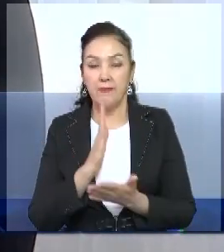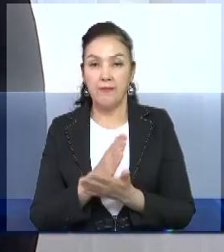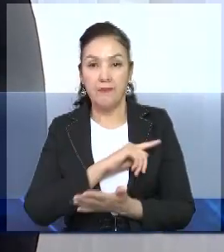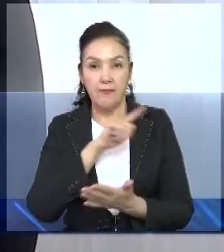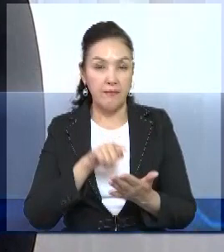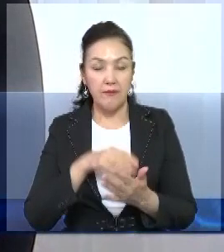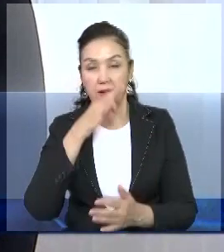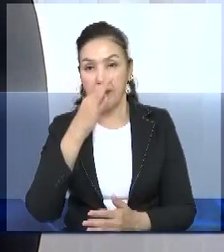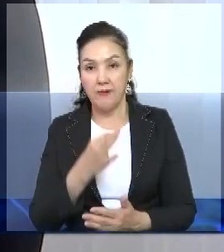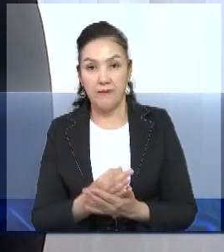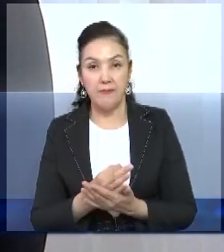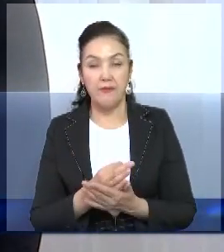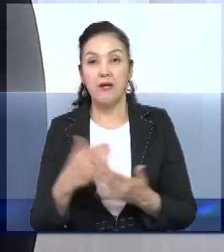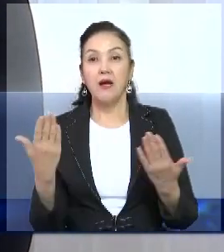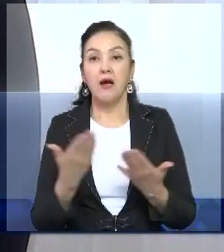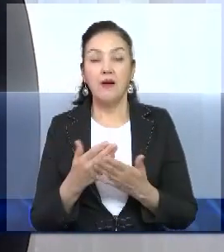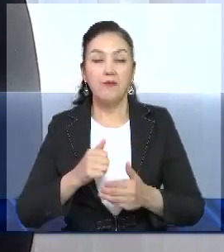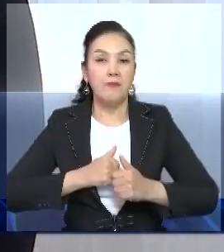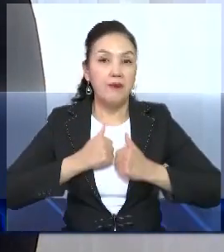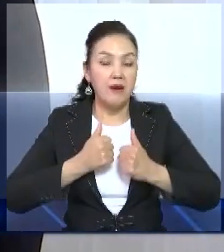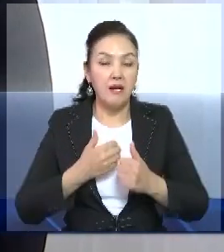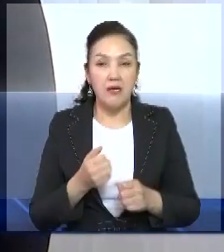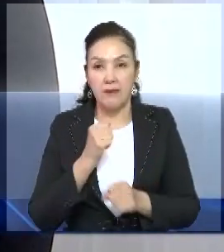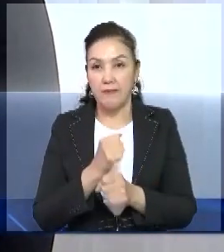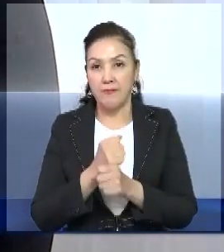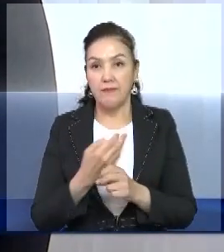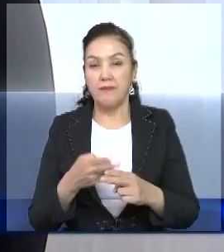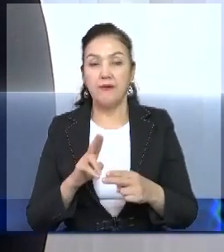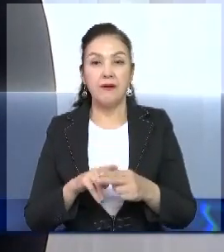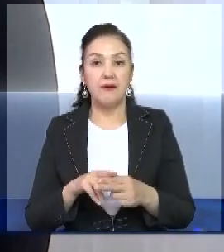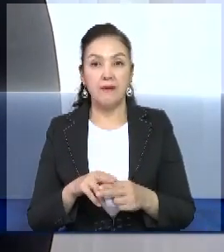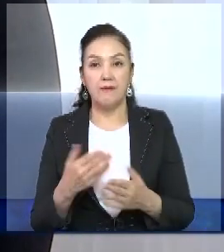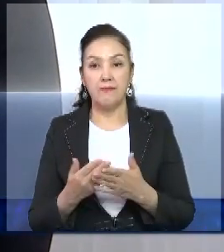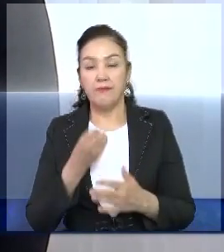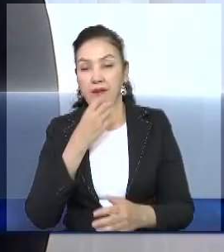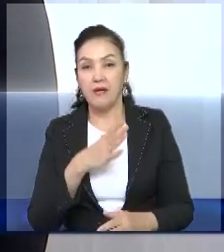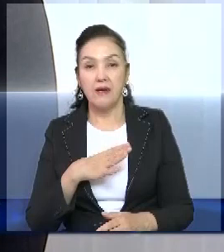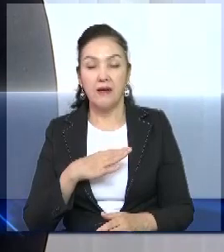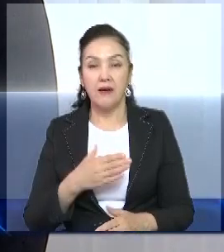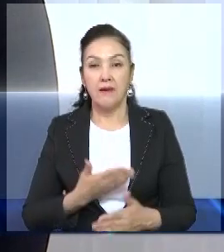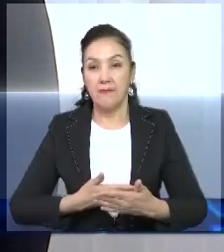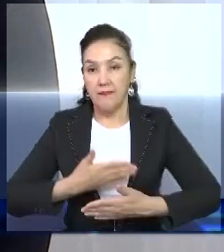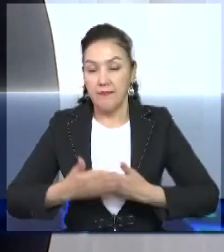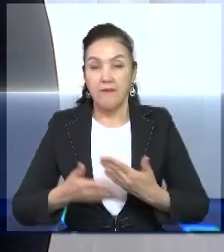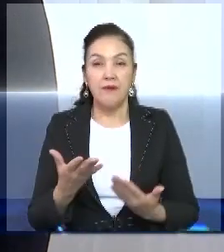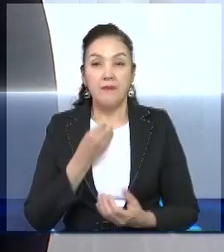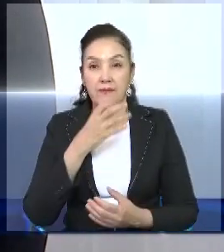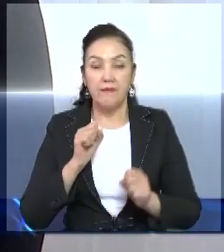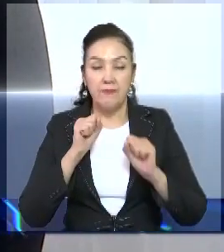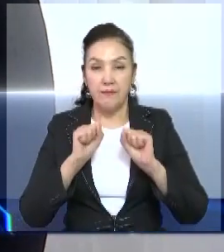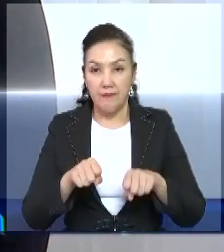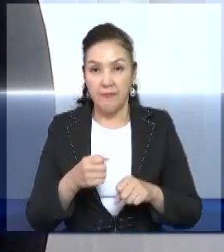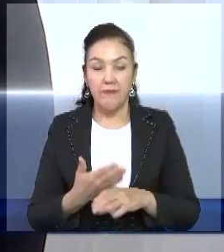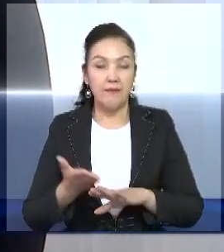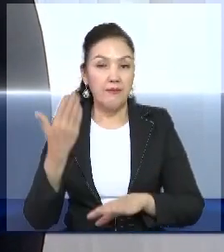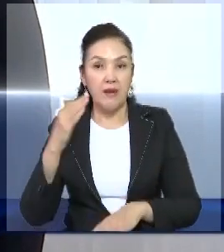вопросы ответить, какую-то мотивацию сделать, потому что это все-таки хороший шанс, хорошая возможность для тех, у которых не